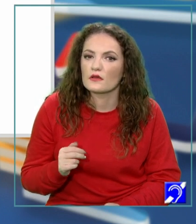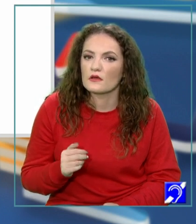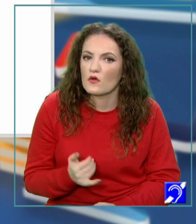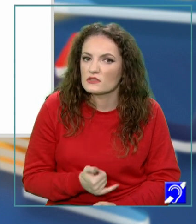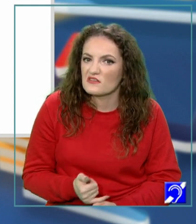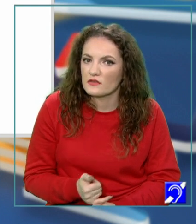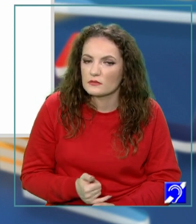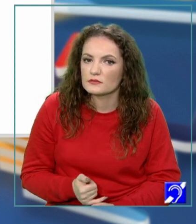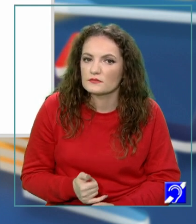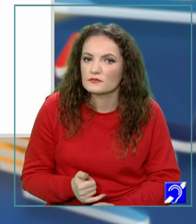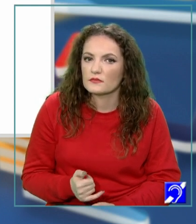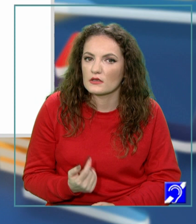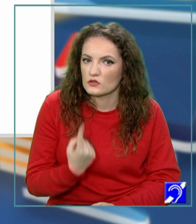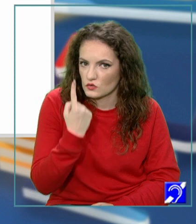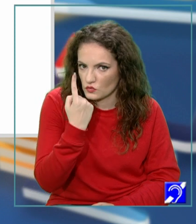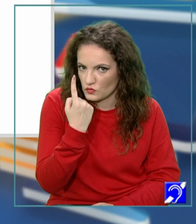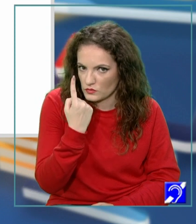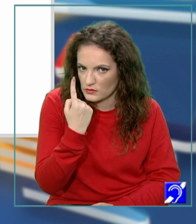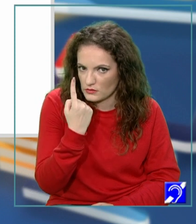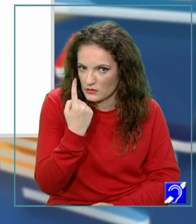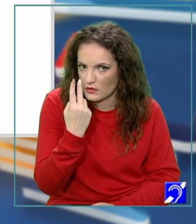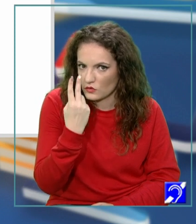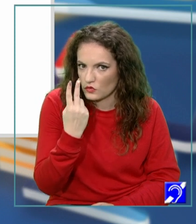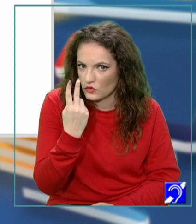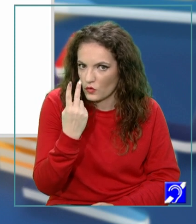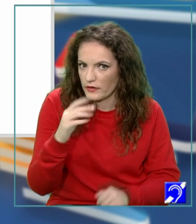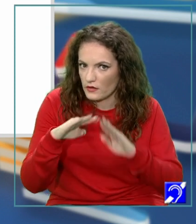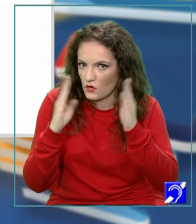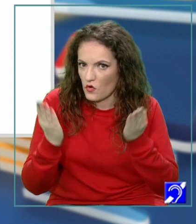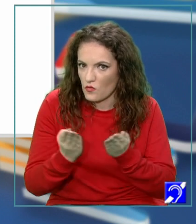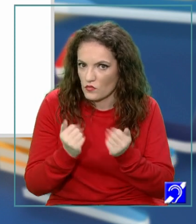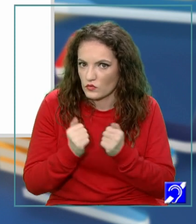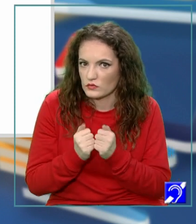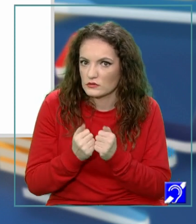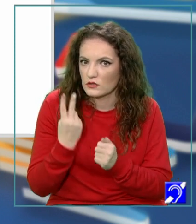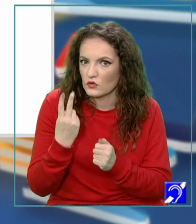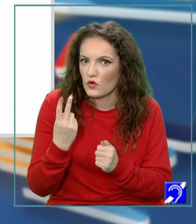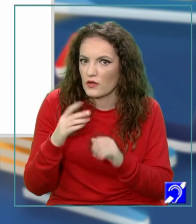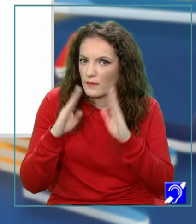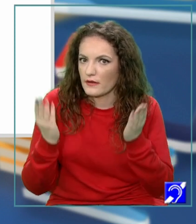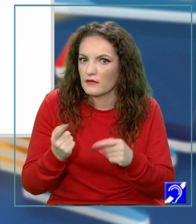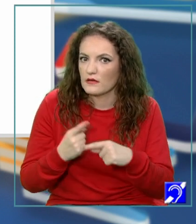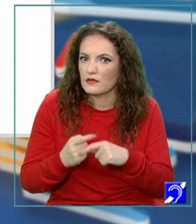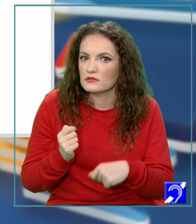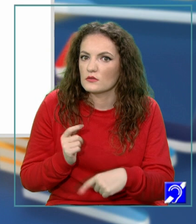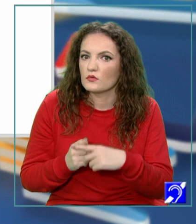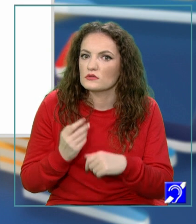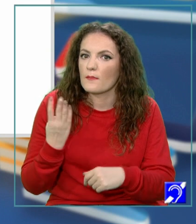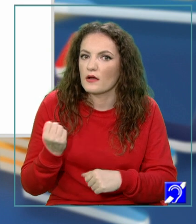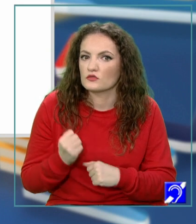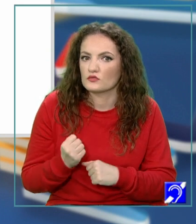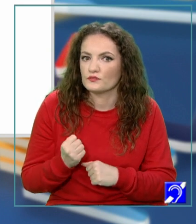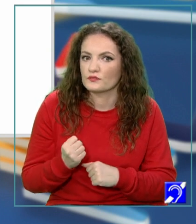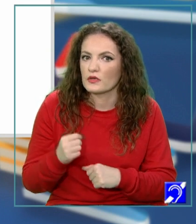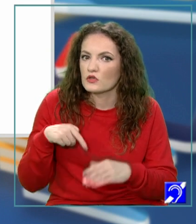că la numărător, la primul termen, pot să-l dau pe 2 factor comun și voi scrie 2 pe lângă x plus 4, iar la numitor am formulă de